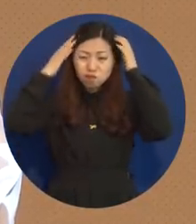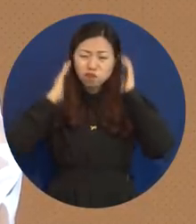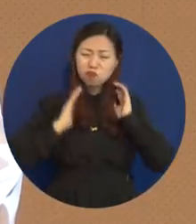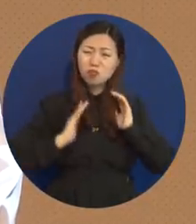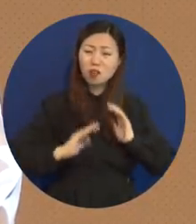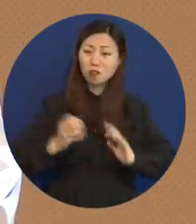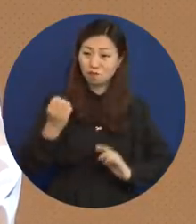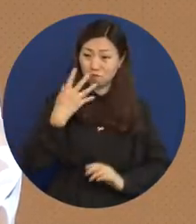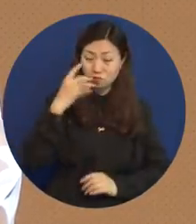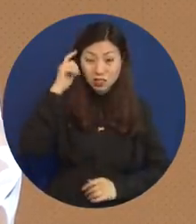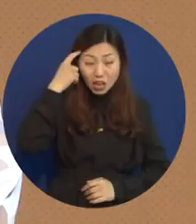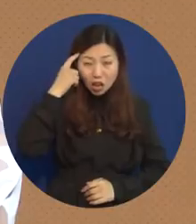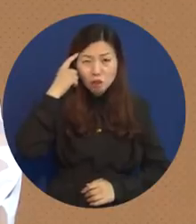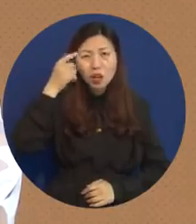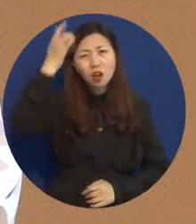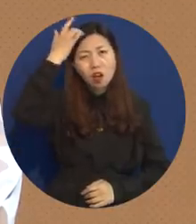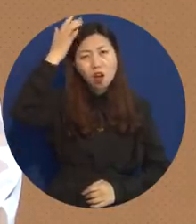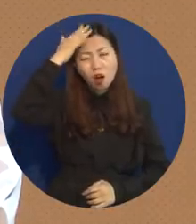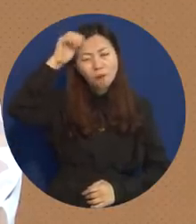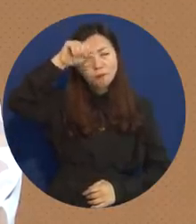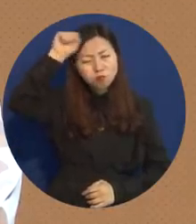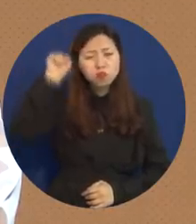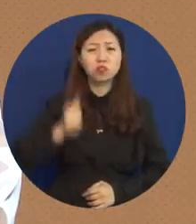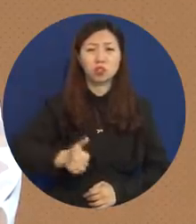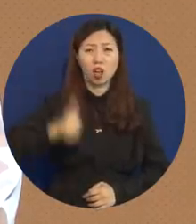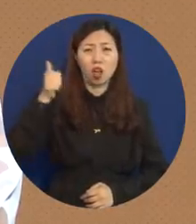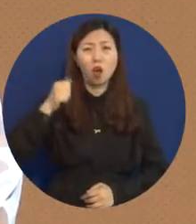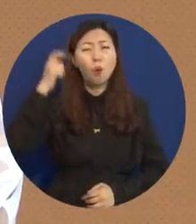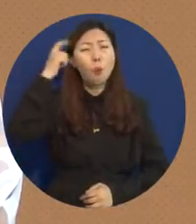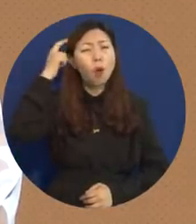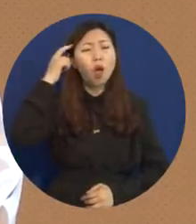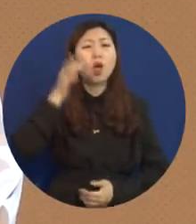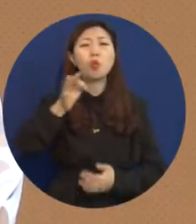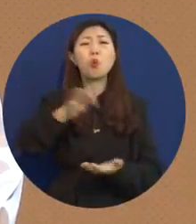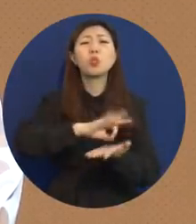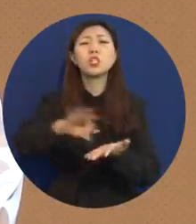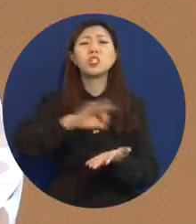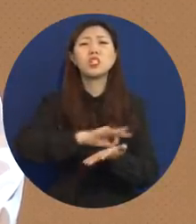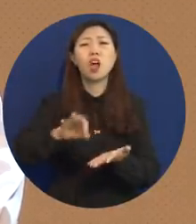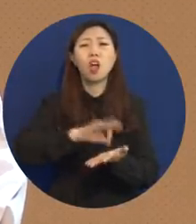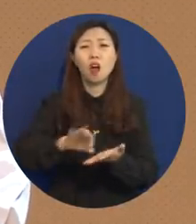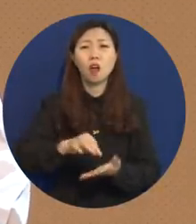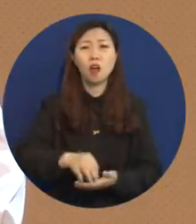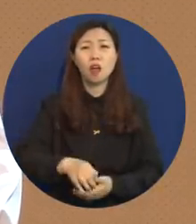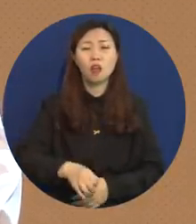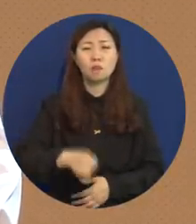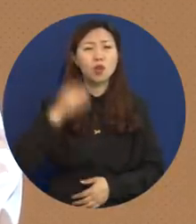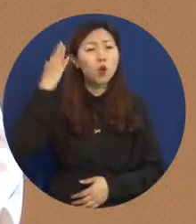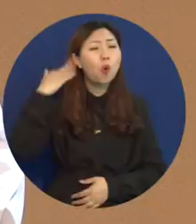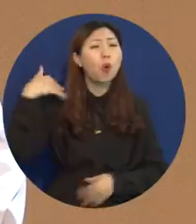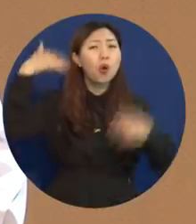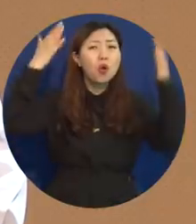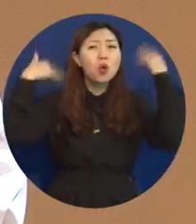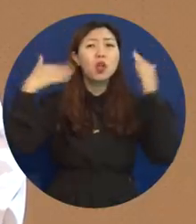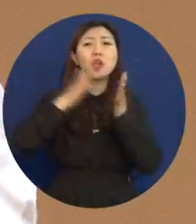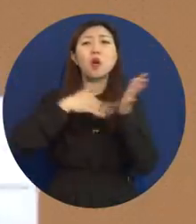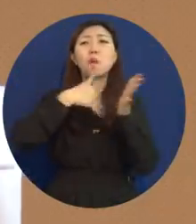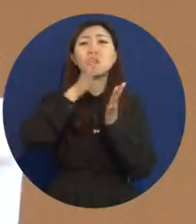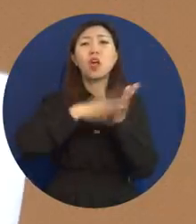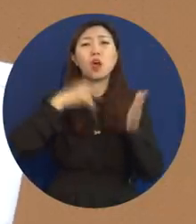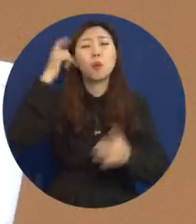보기 싫으면 깎아버리면 돼요. 돈 들이게 뭐 때문에 물들이고 그러면 그게 머리 피부에 굉장히 안 좋습니다.